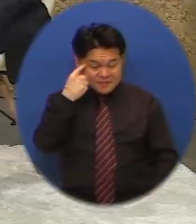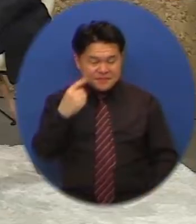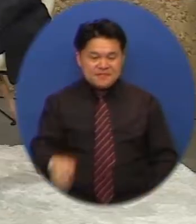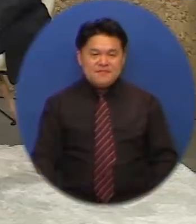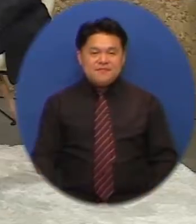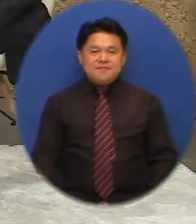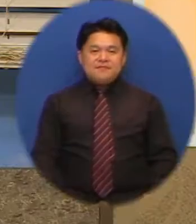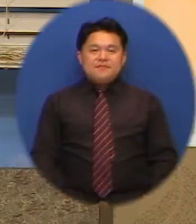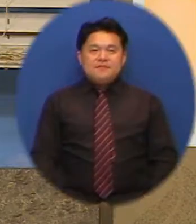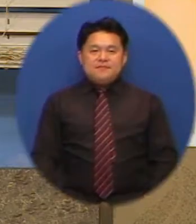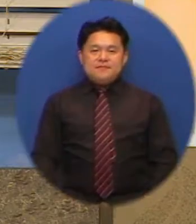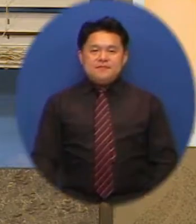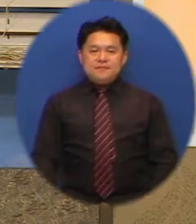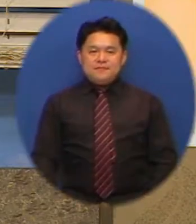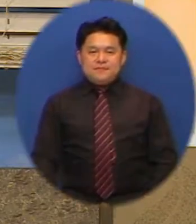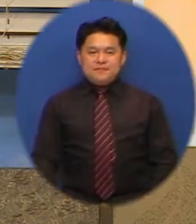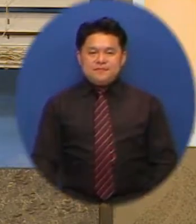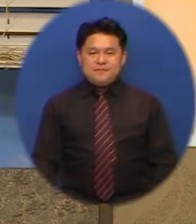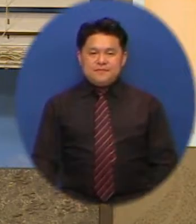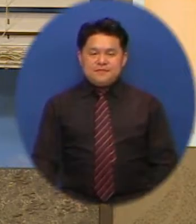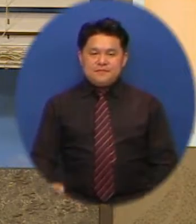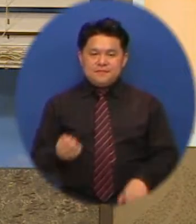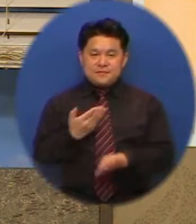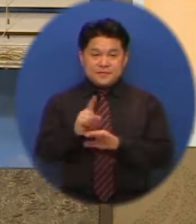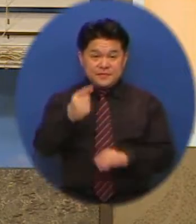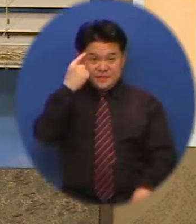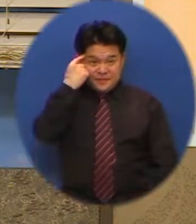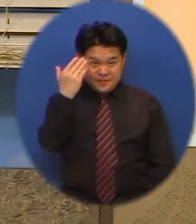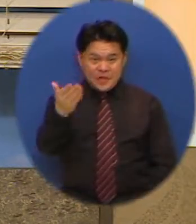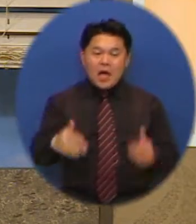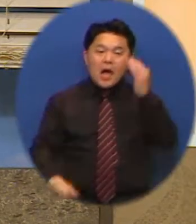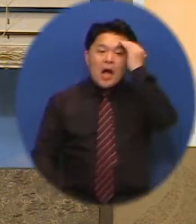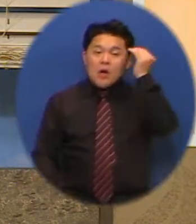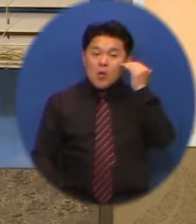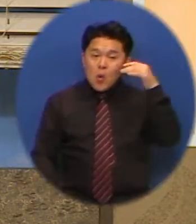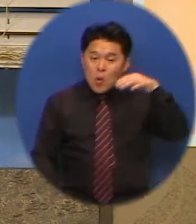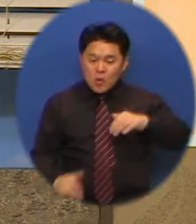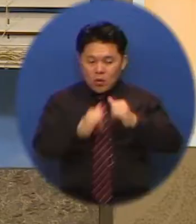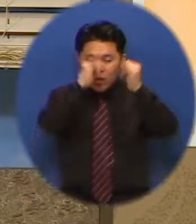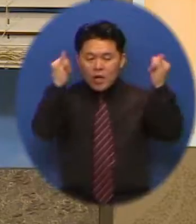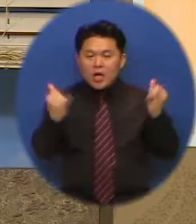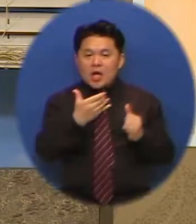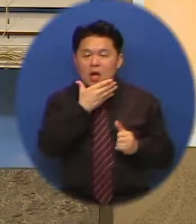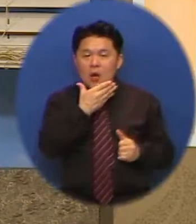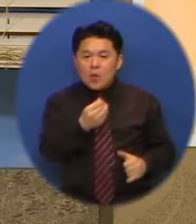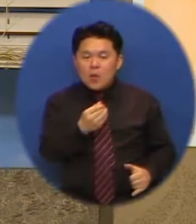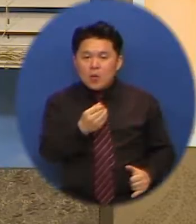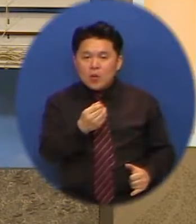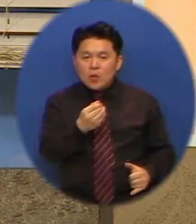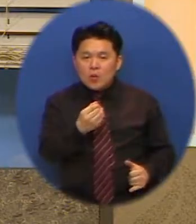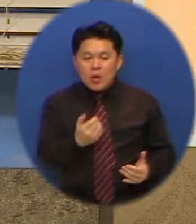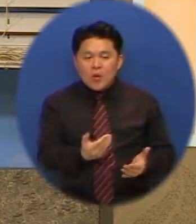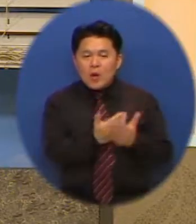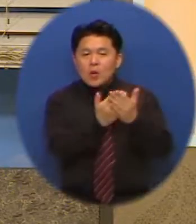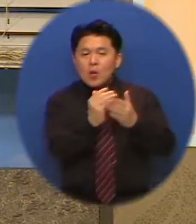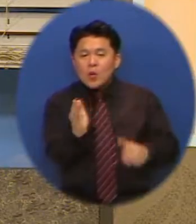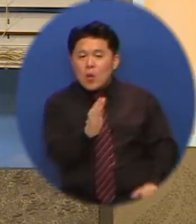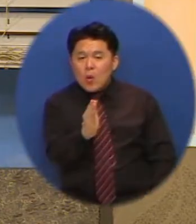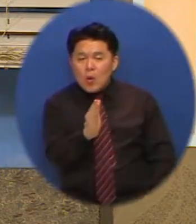생각이 예. 듭니다. 예. 좀 다른 질문 드리겠습니다. 우리나라 지금 대한민국의 사회복지 수준은 어느 정도라고